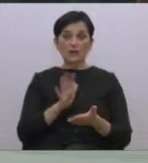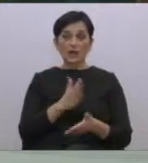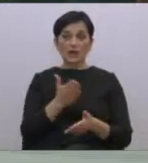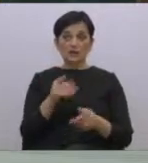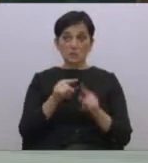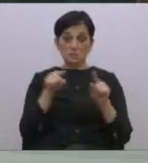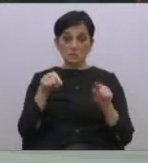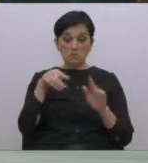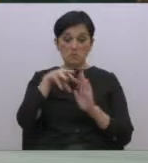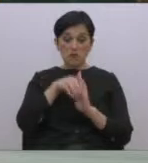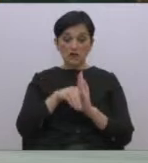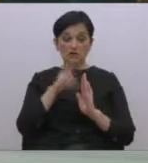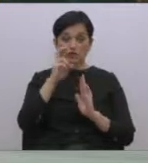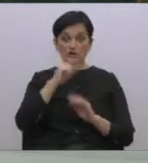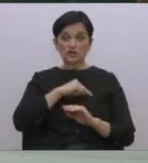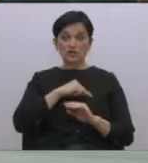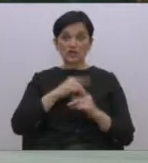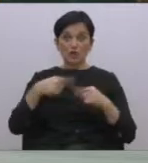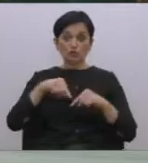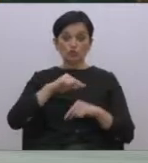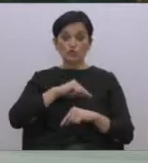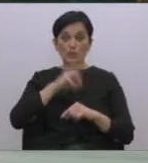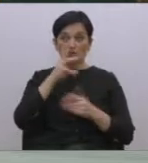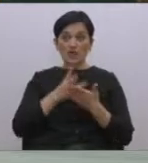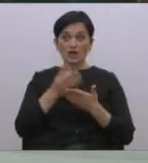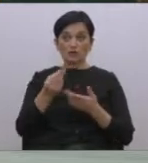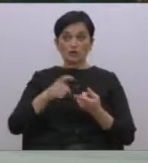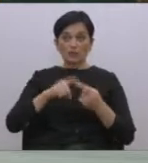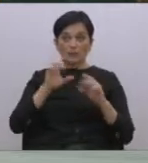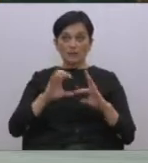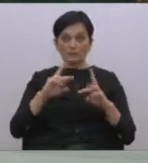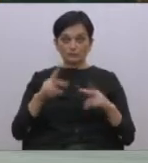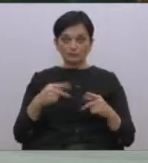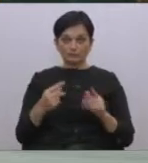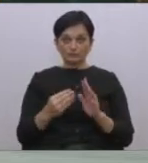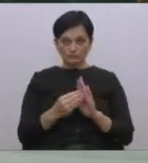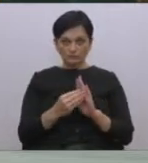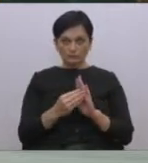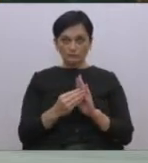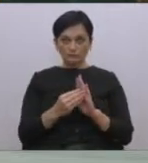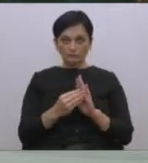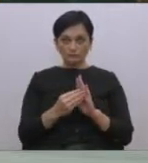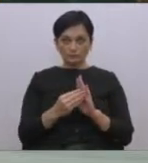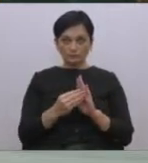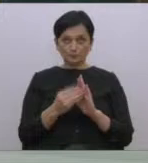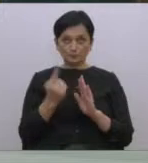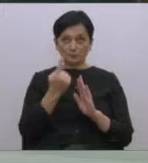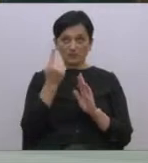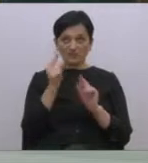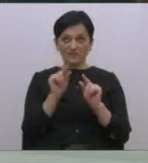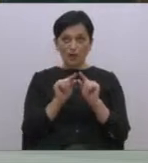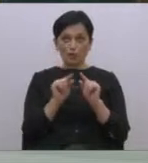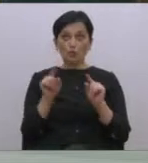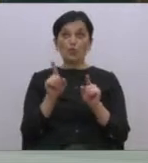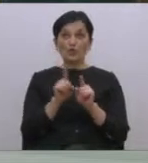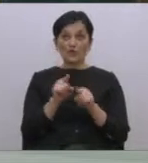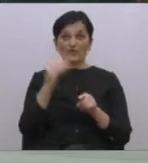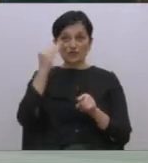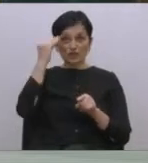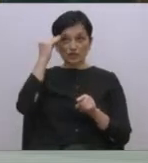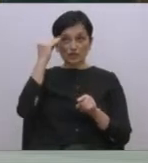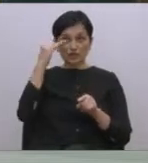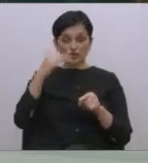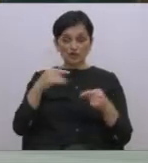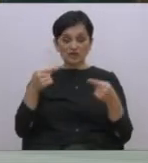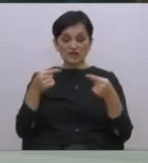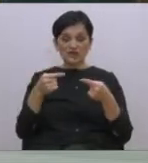ამავე პაკეტში შემოვარდა საჯარო დაწესებულებაში შრომის ანაზღაურების შესახებ კანონში ცვლილება. პირველ მუხში პაკეტში ინარჩუნებული